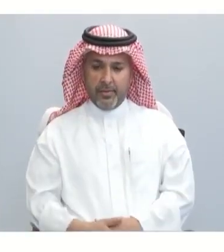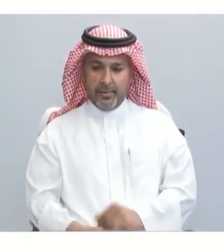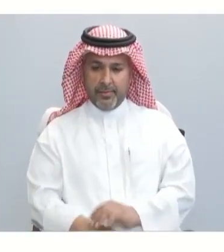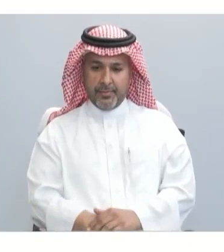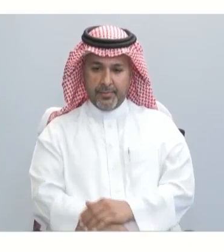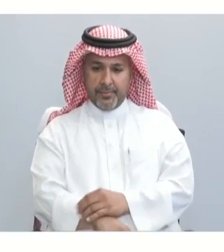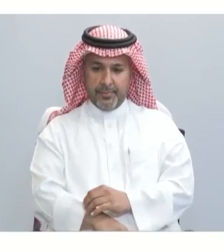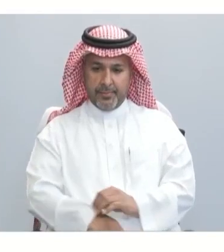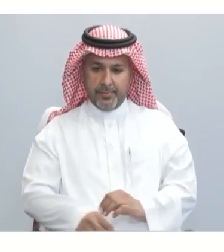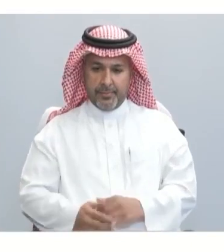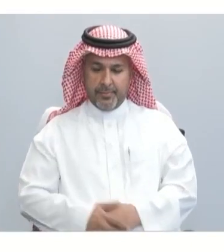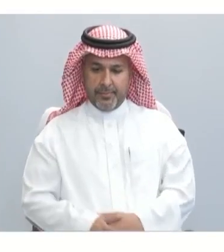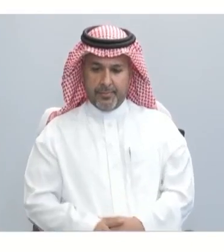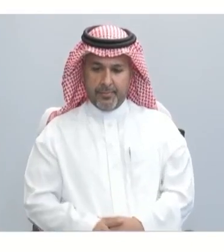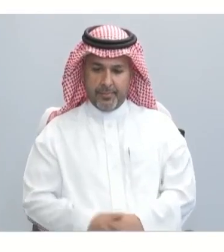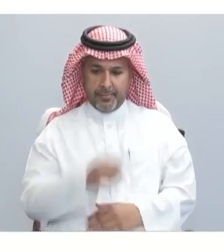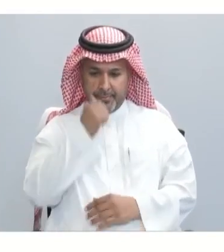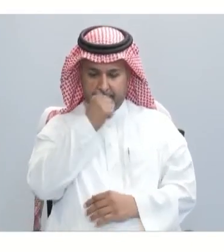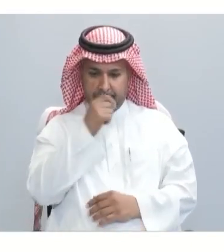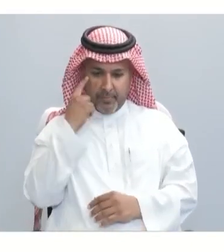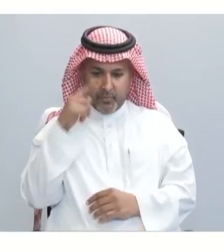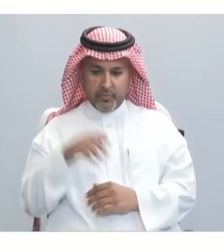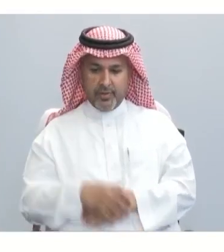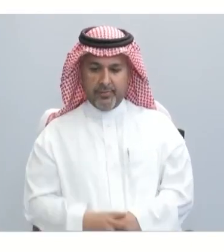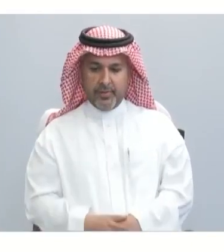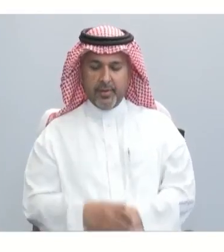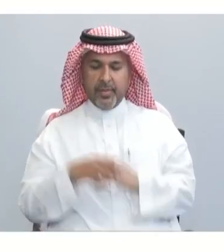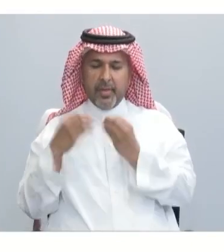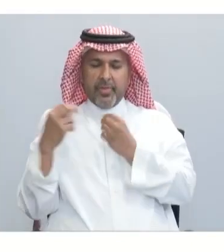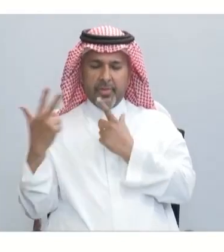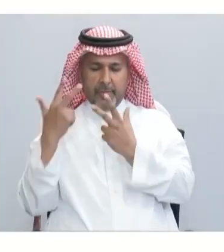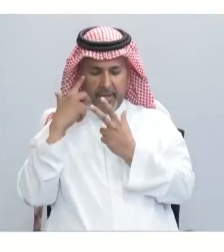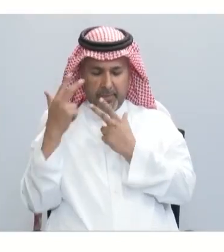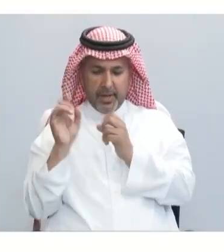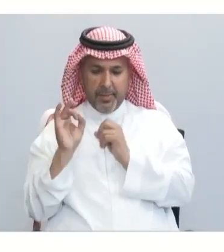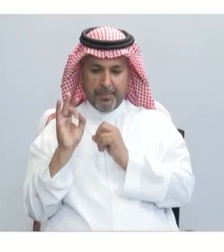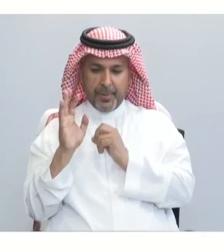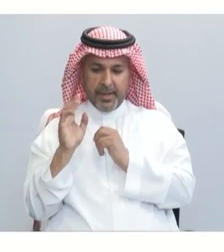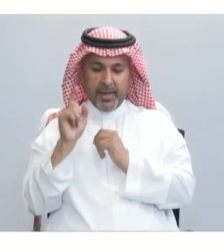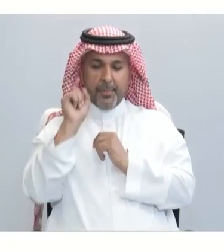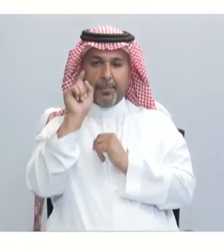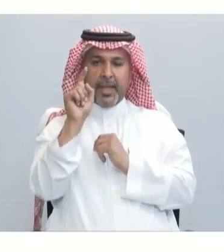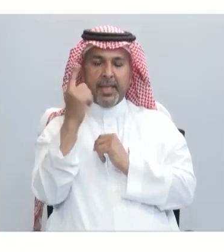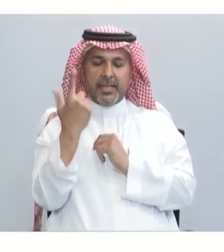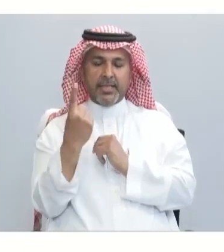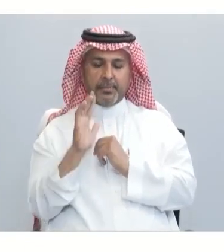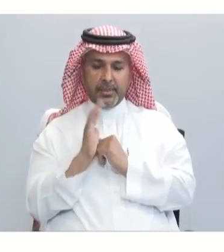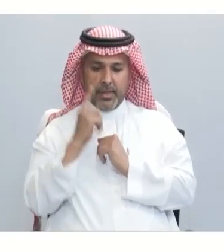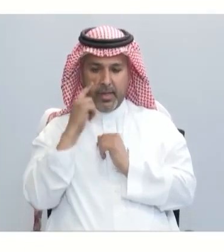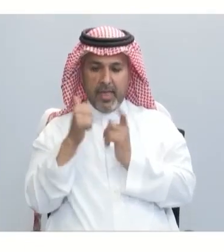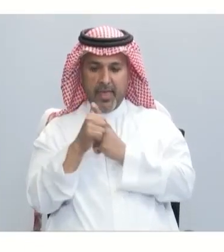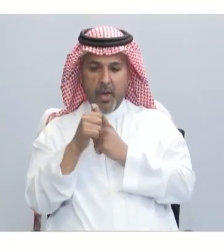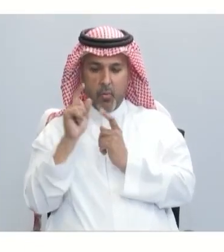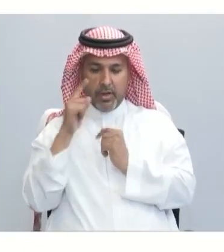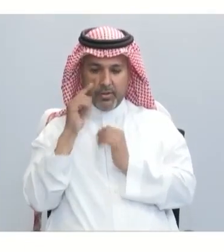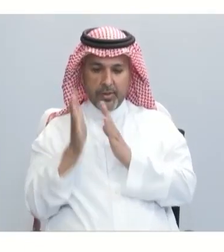ثلاه يبقى لنا اكس ناقص 8 ئ 8 تروح مع بعض يبقى اكس نكمل الان لاننا حصلنا على اكس